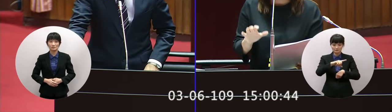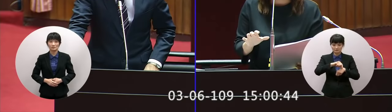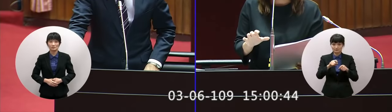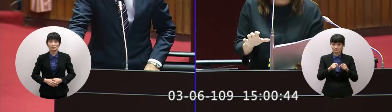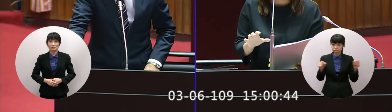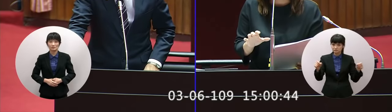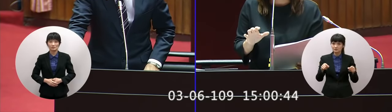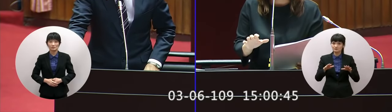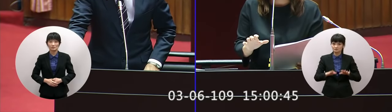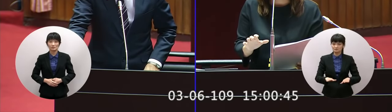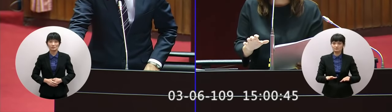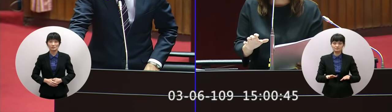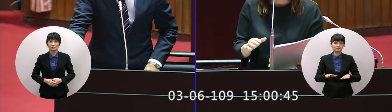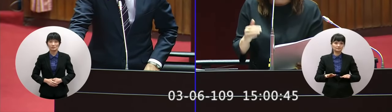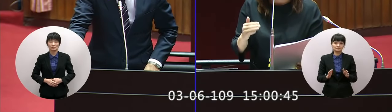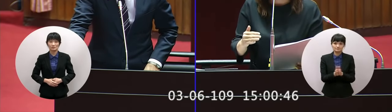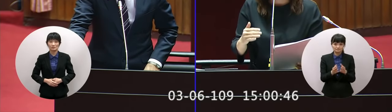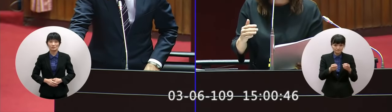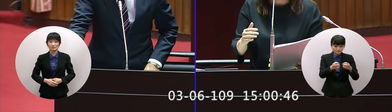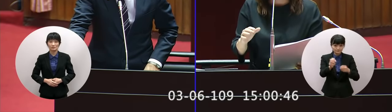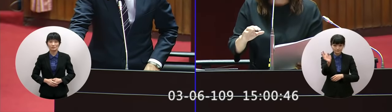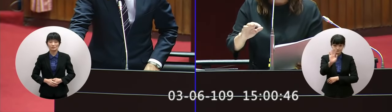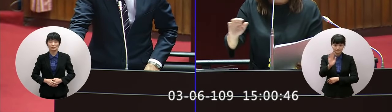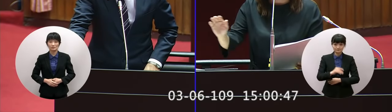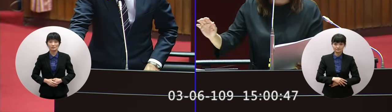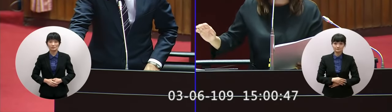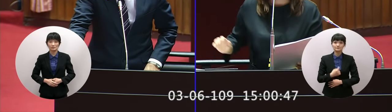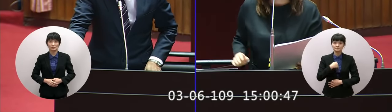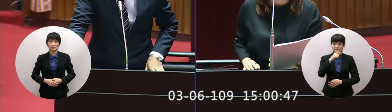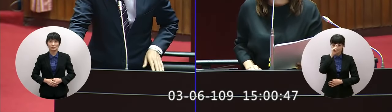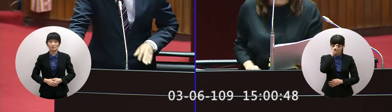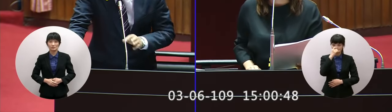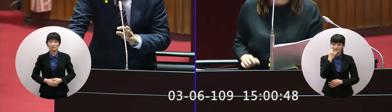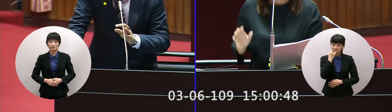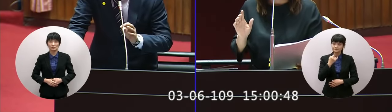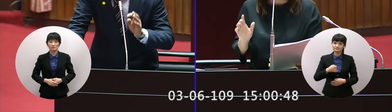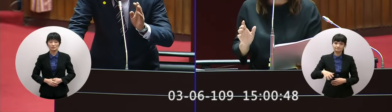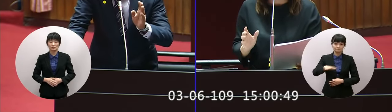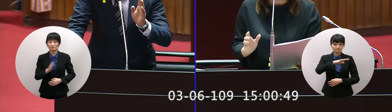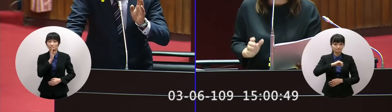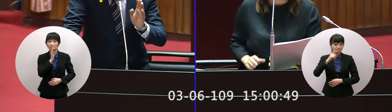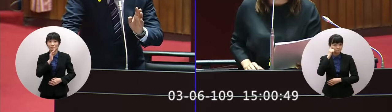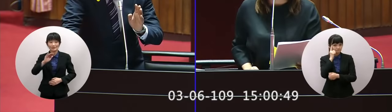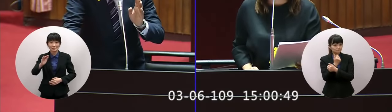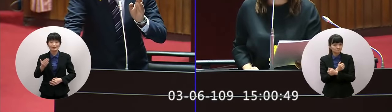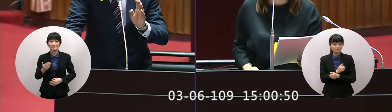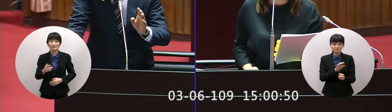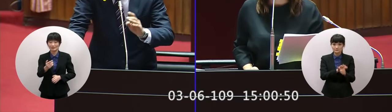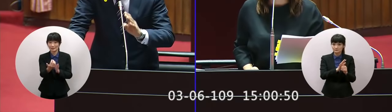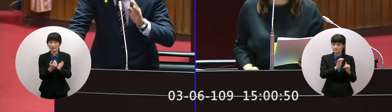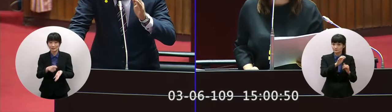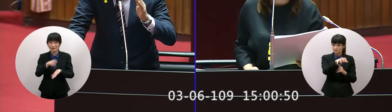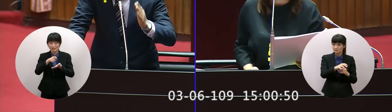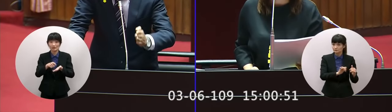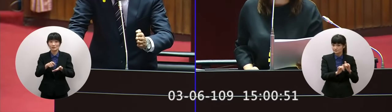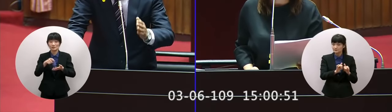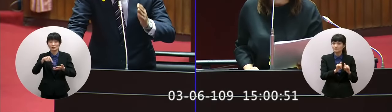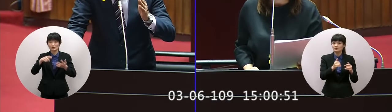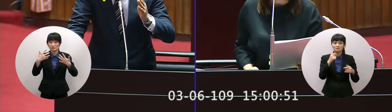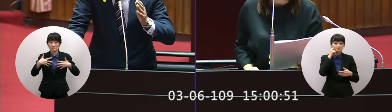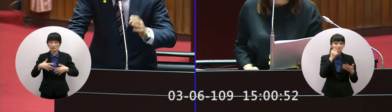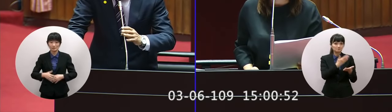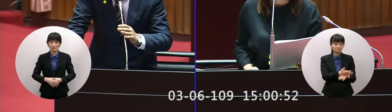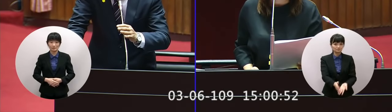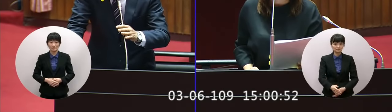我们不要在这里讨论这个部分。可是我们希望做一个通盘的考量， 是帮农民解决问题。那一些。因